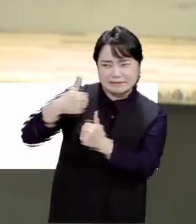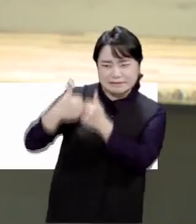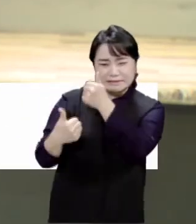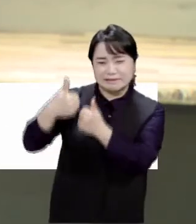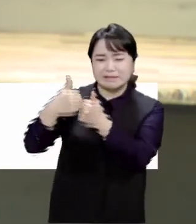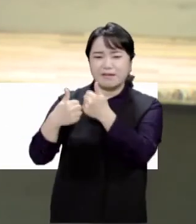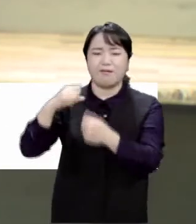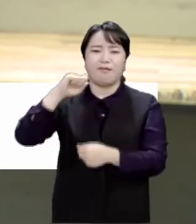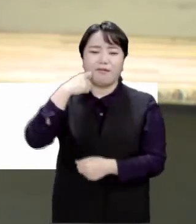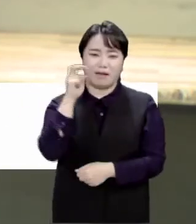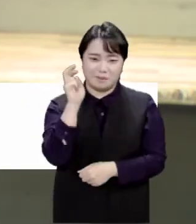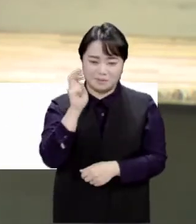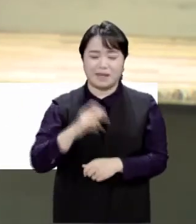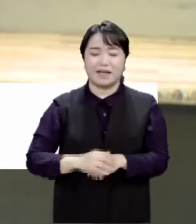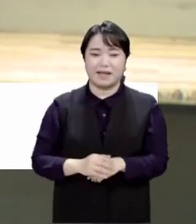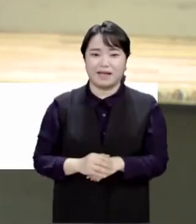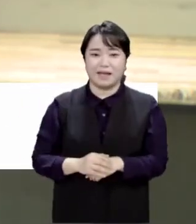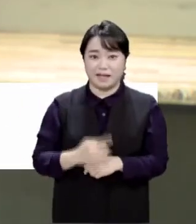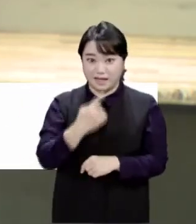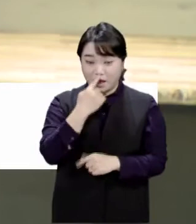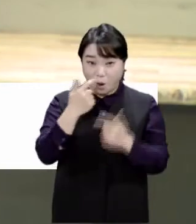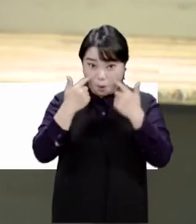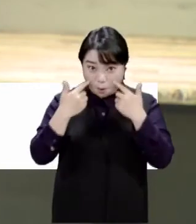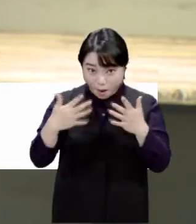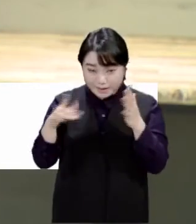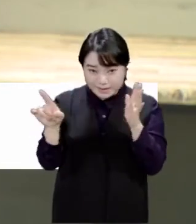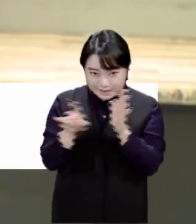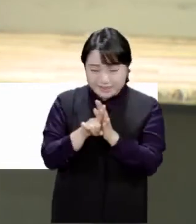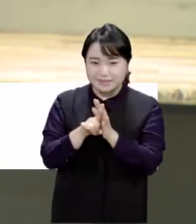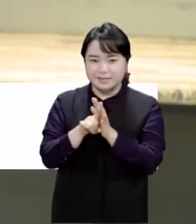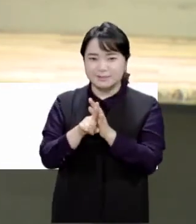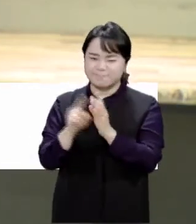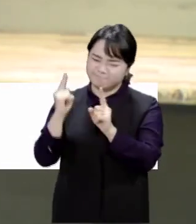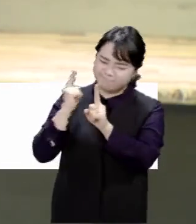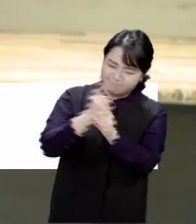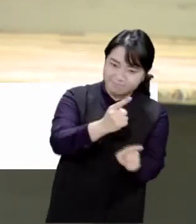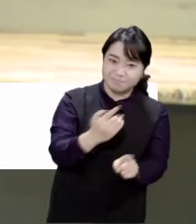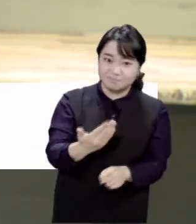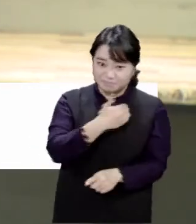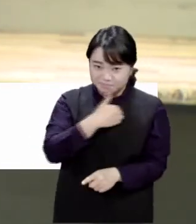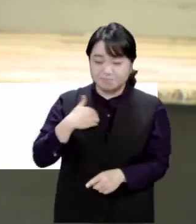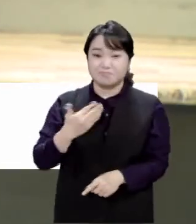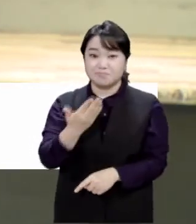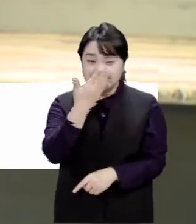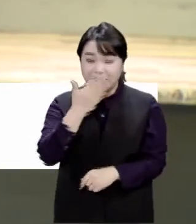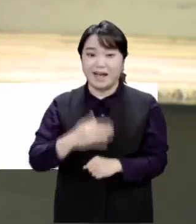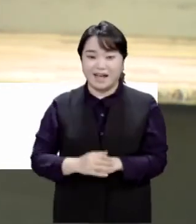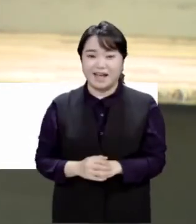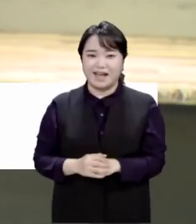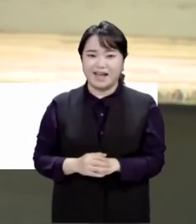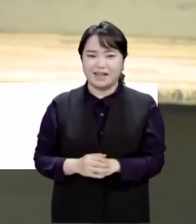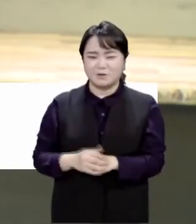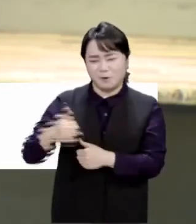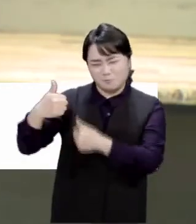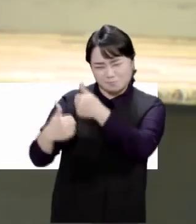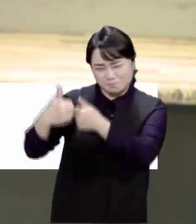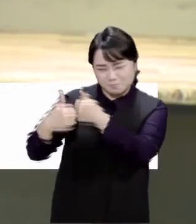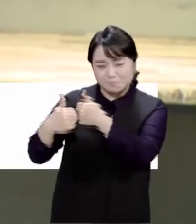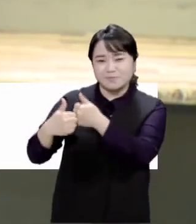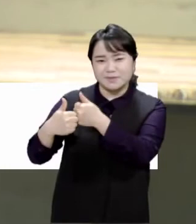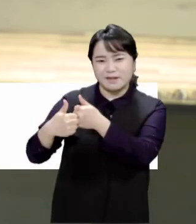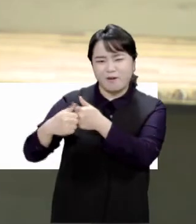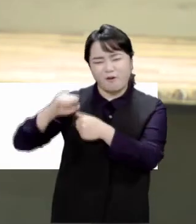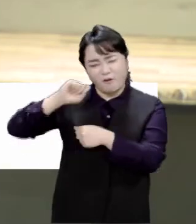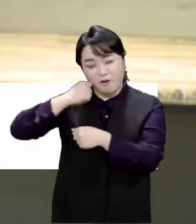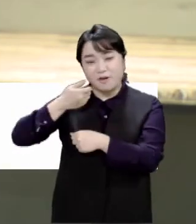예상합니다. 그래서 저는 확실하게 이길 수 있는 후보고 박빙의 그런 대결 속에서도